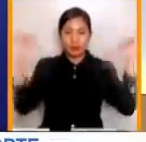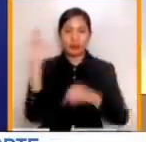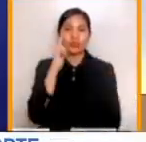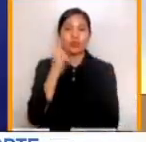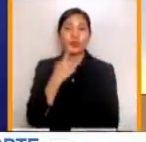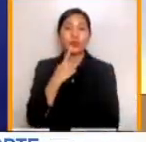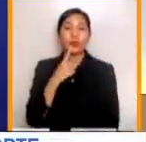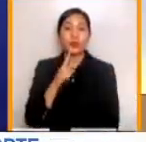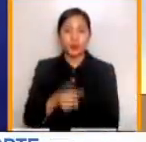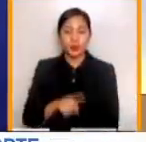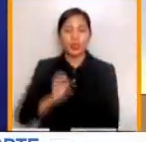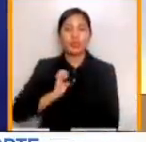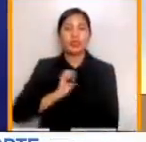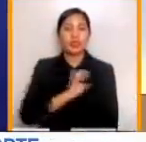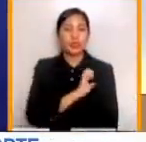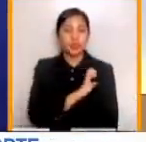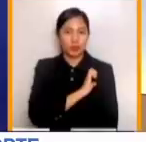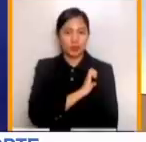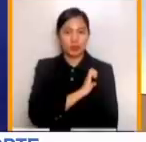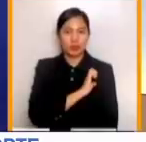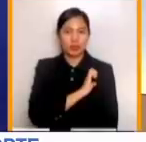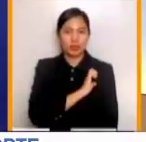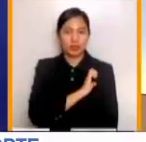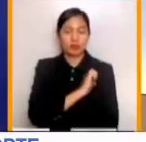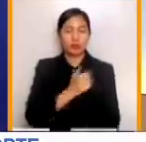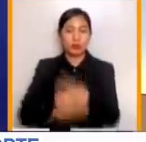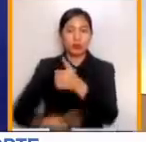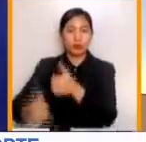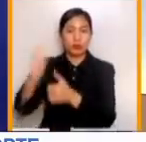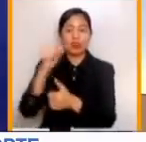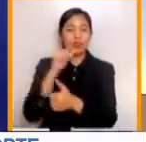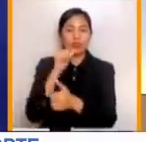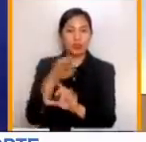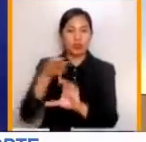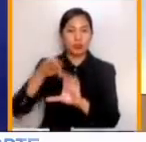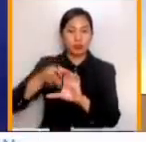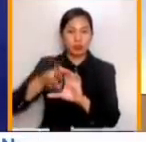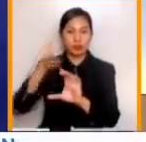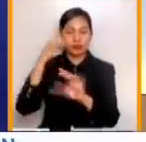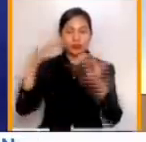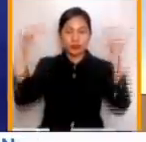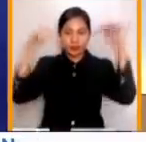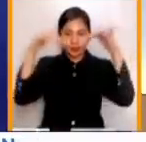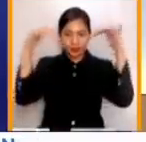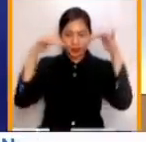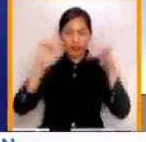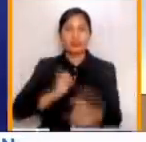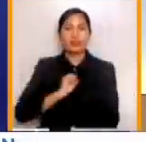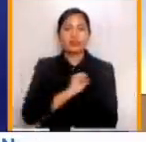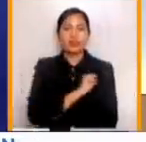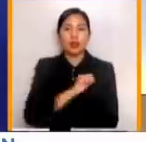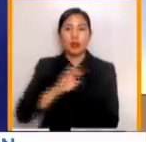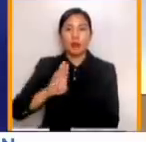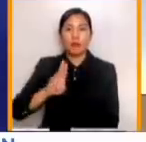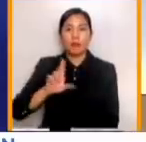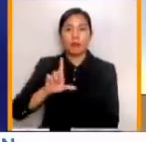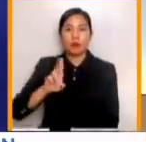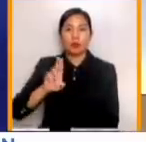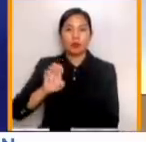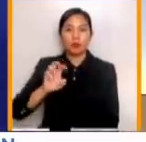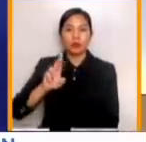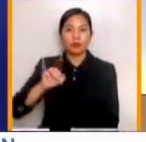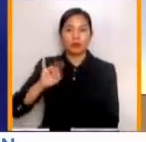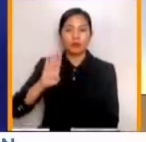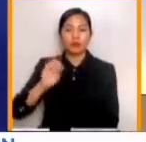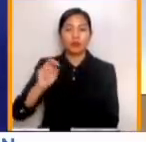ehekutibo na huwag nang dumalo sa mga pagdinig ng Senate Blue Ribbon Committee. Ito'y kasunod ng pahayag ni Senador Richard Gordo na magpapatuloy